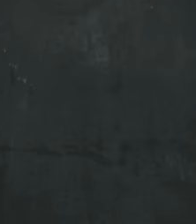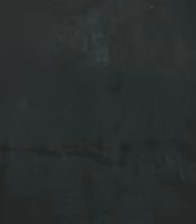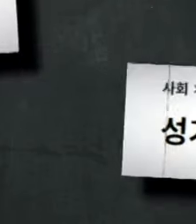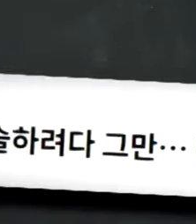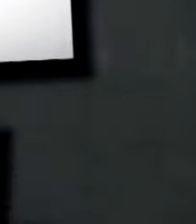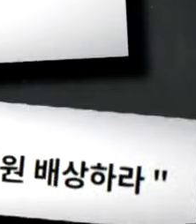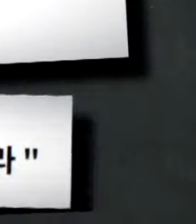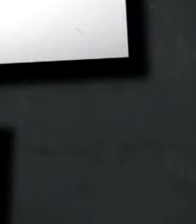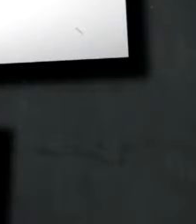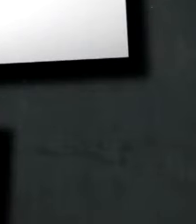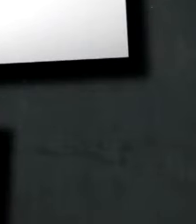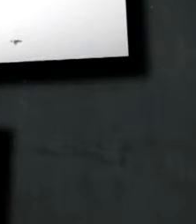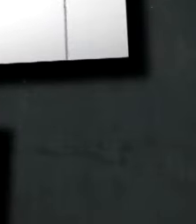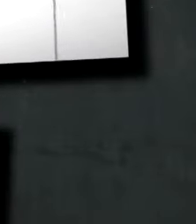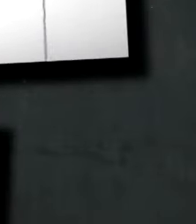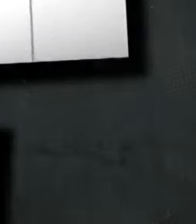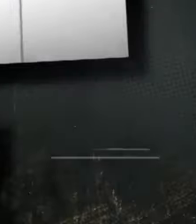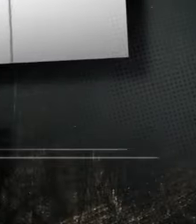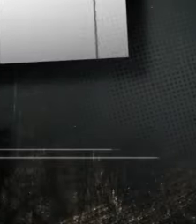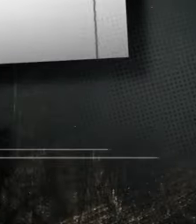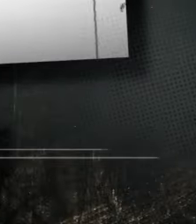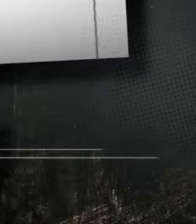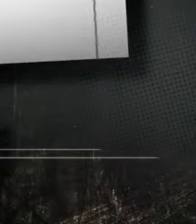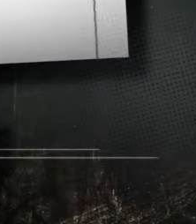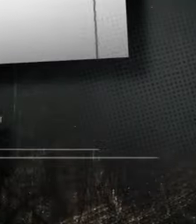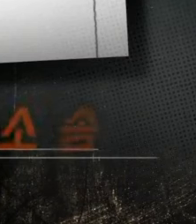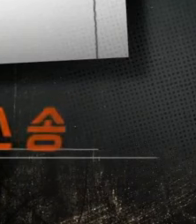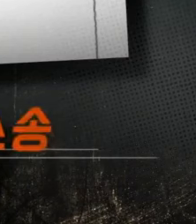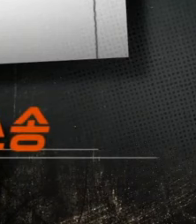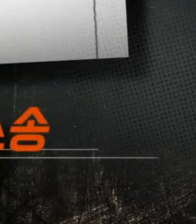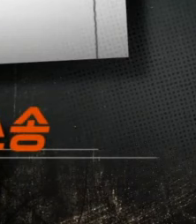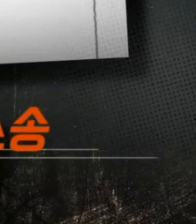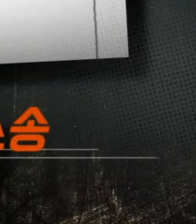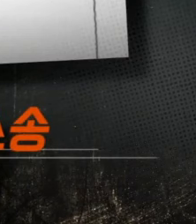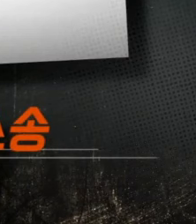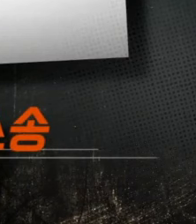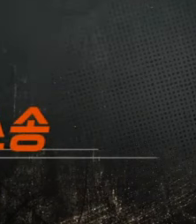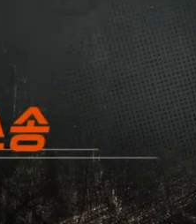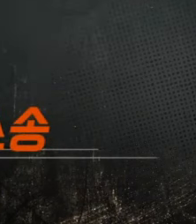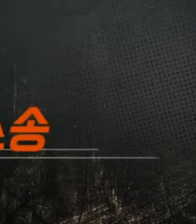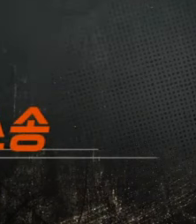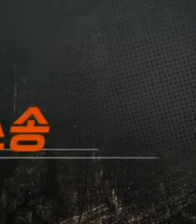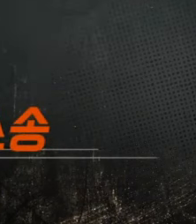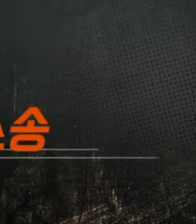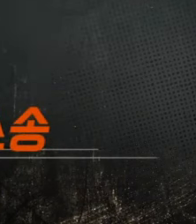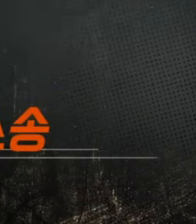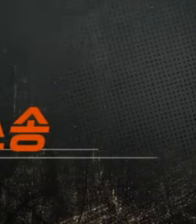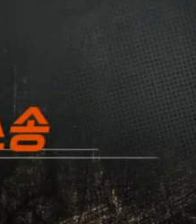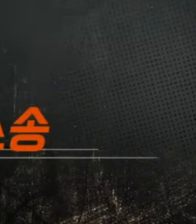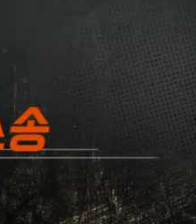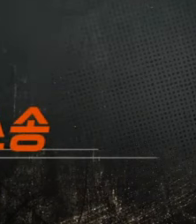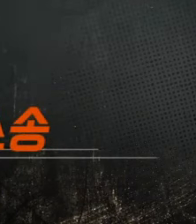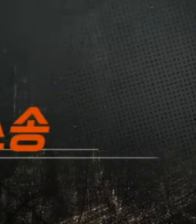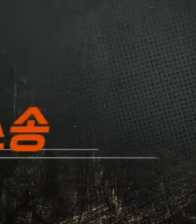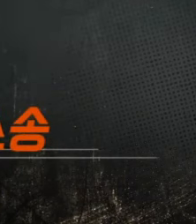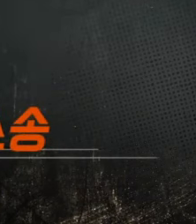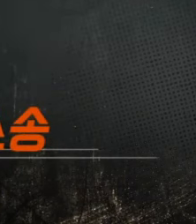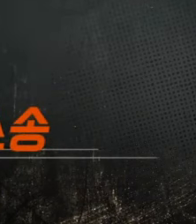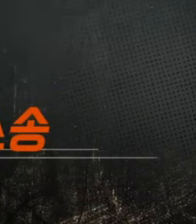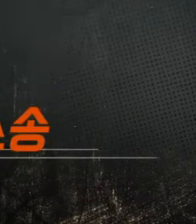성기 확대 수술을 받다가 절단되는 손상을 입고 장애를 갖게 된 남성이 의사를 상대로 손해배상 청구 소송을